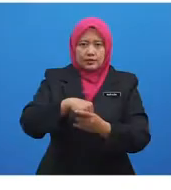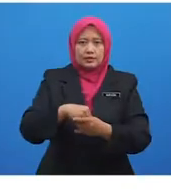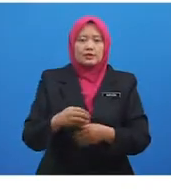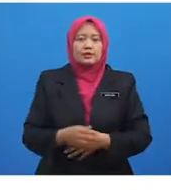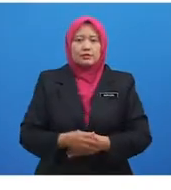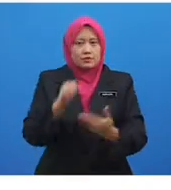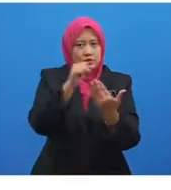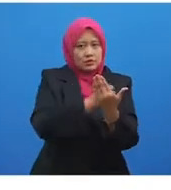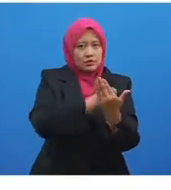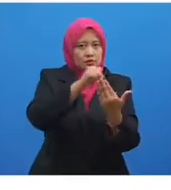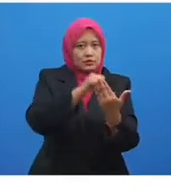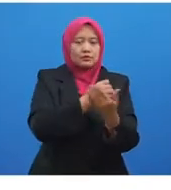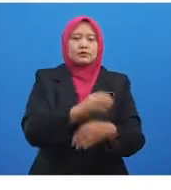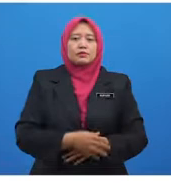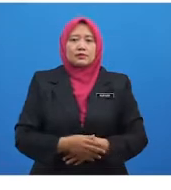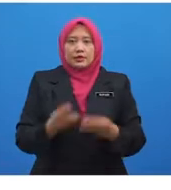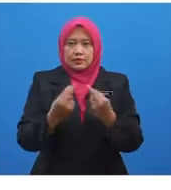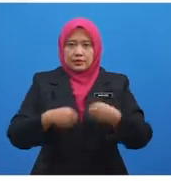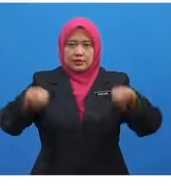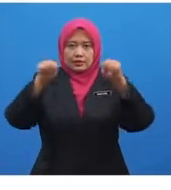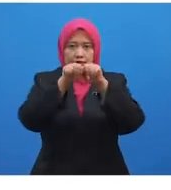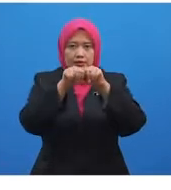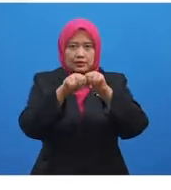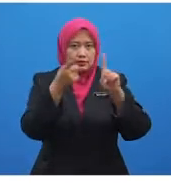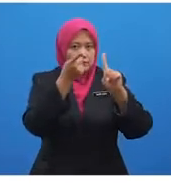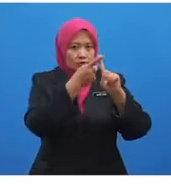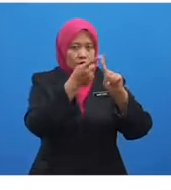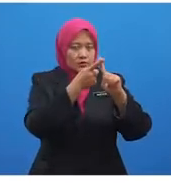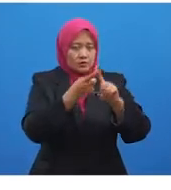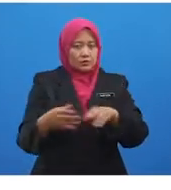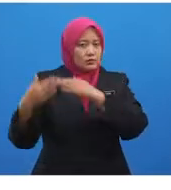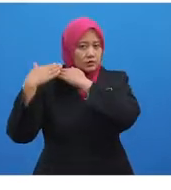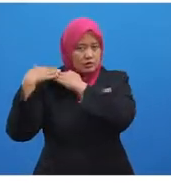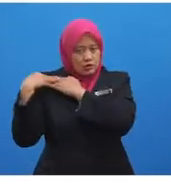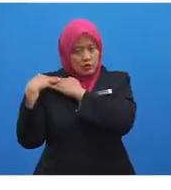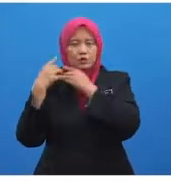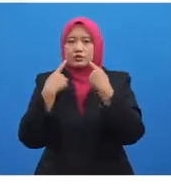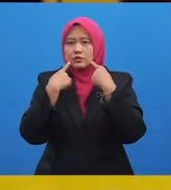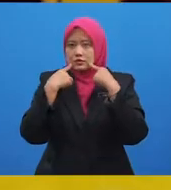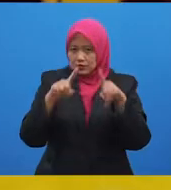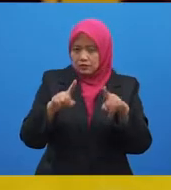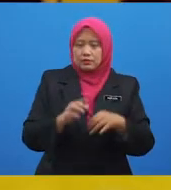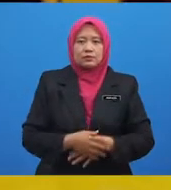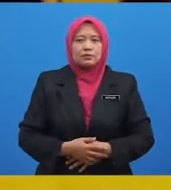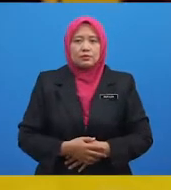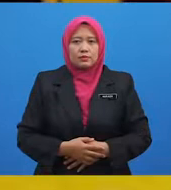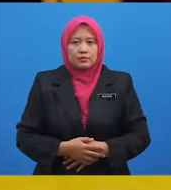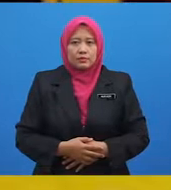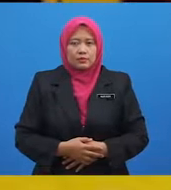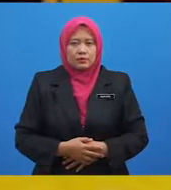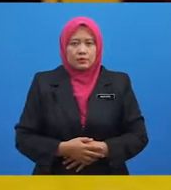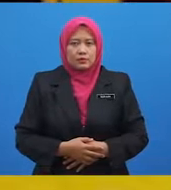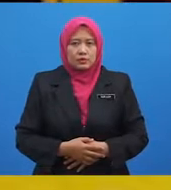ini. Nilai yang pertama ialah nilai bertanggungjawab. Nilai ini dapat dilihat dengan